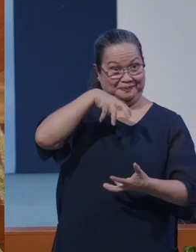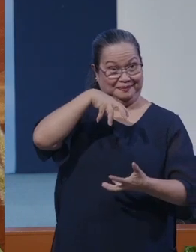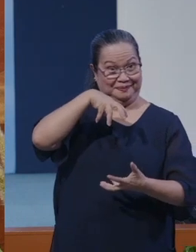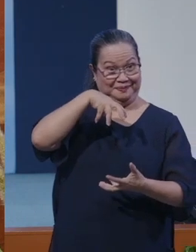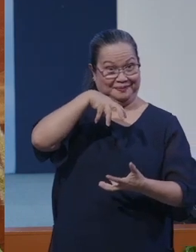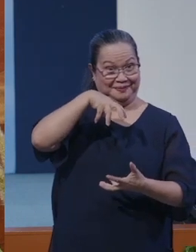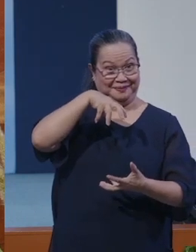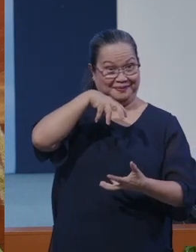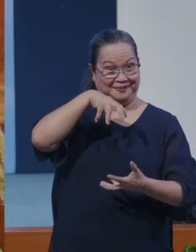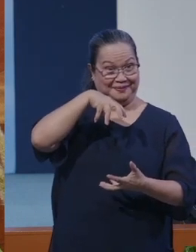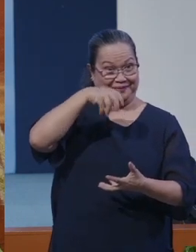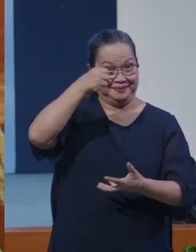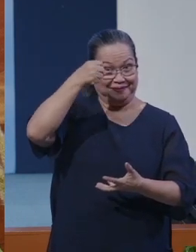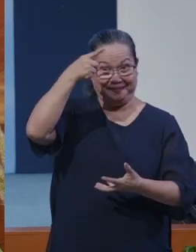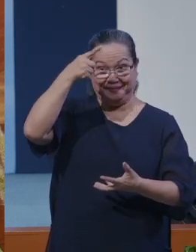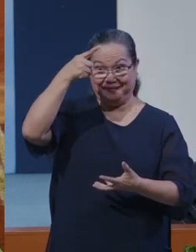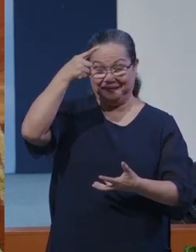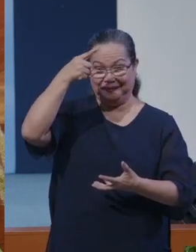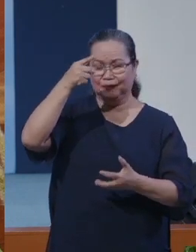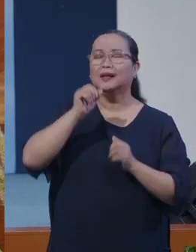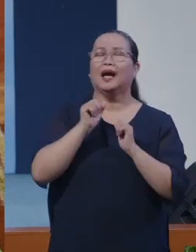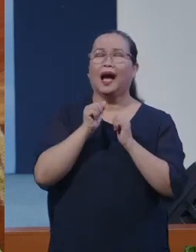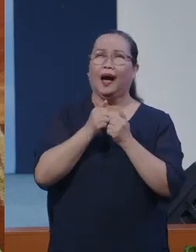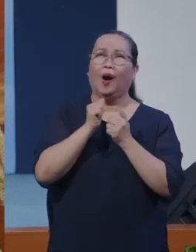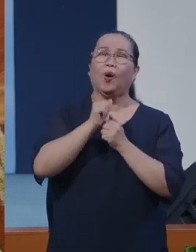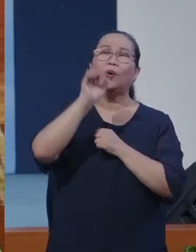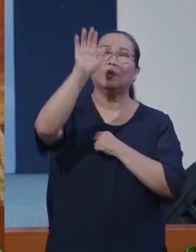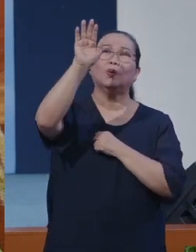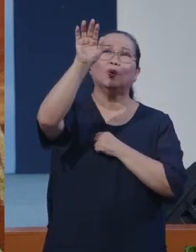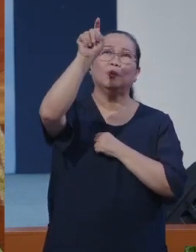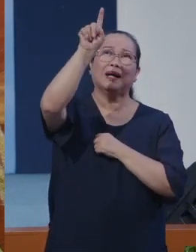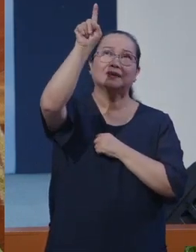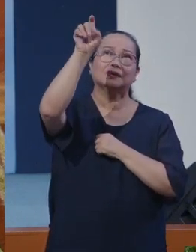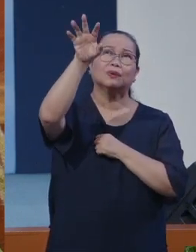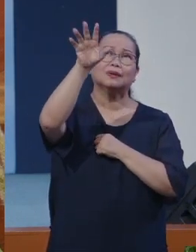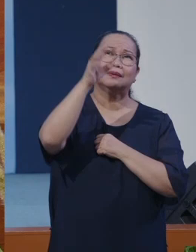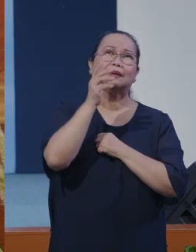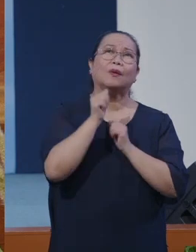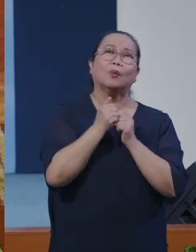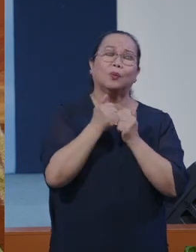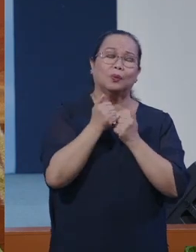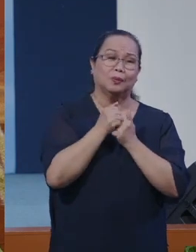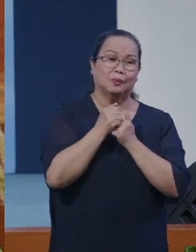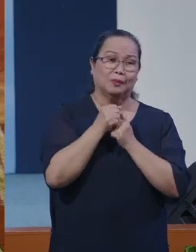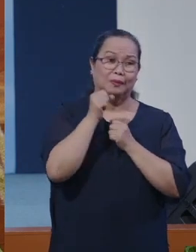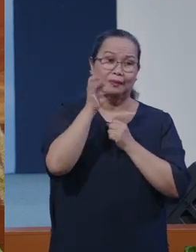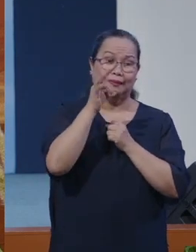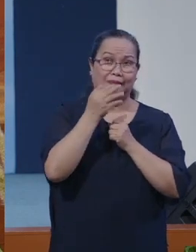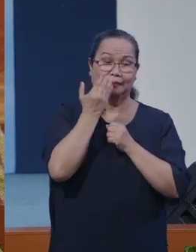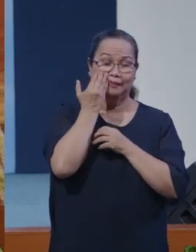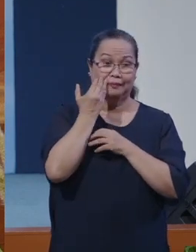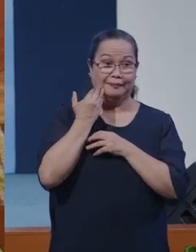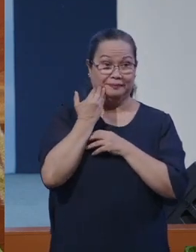ng kayamanan. Paano, pastor, kung merong kakulangan?